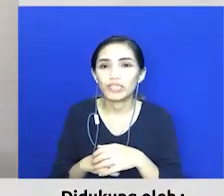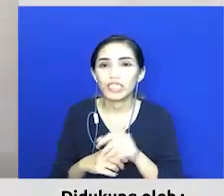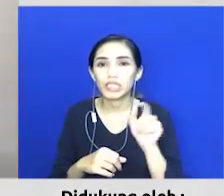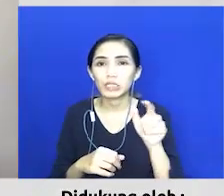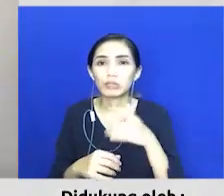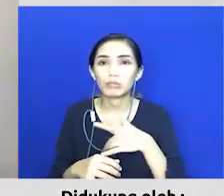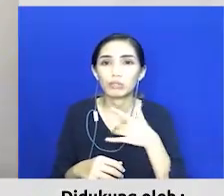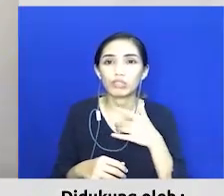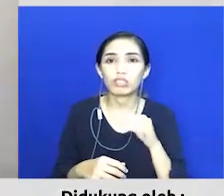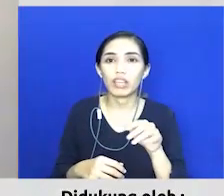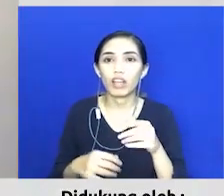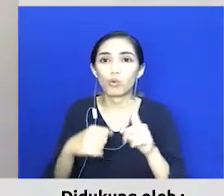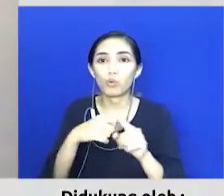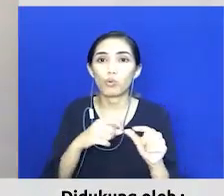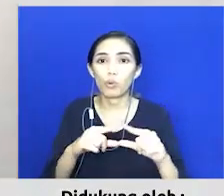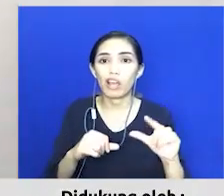juga secara kualitas